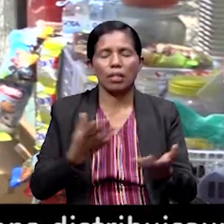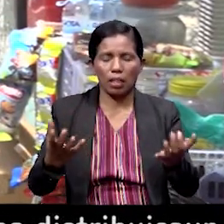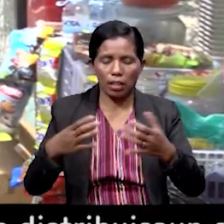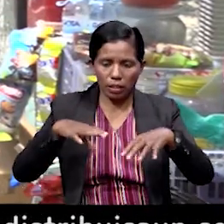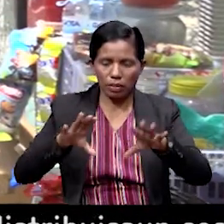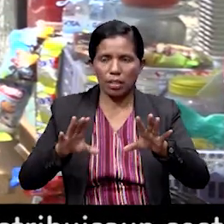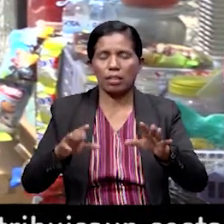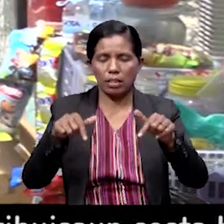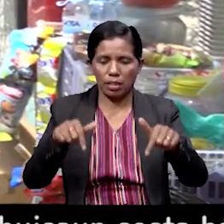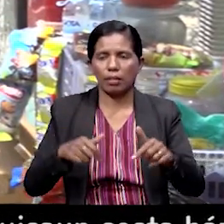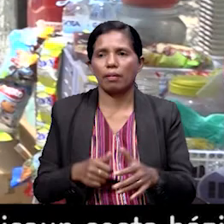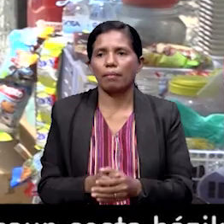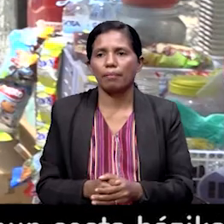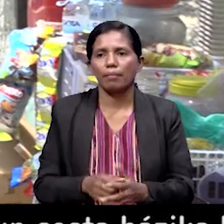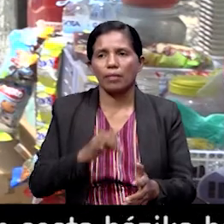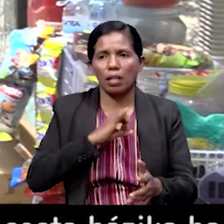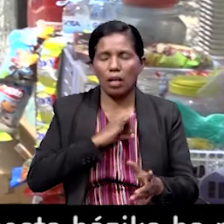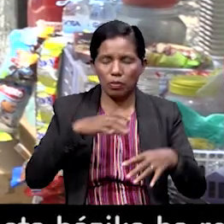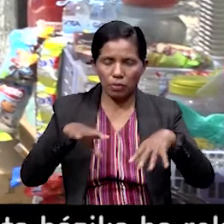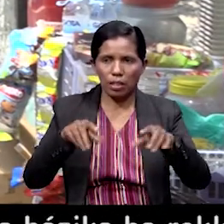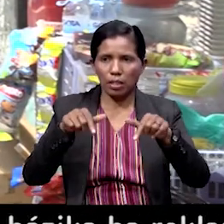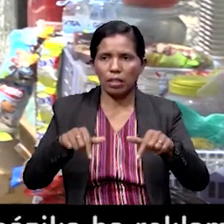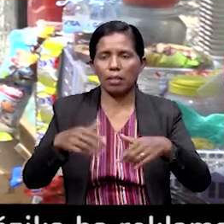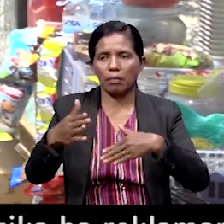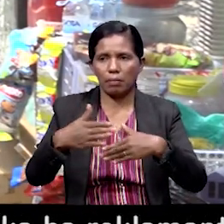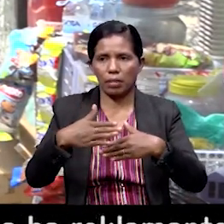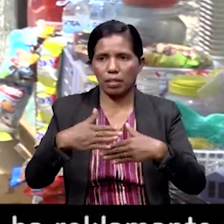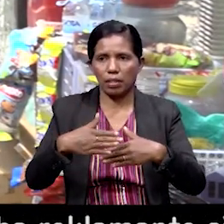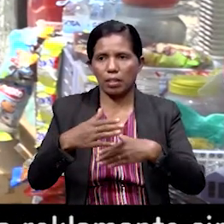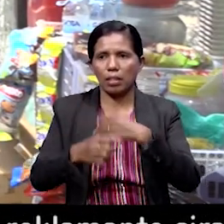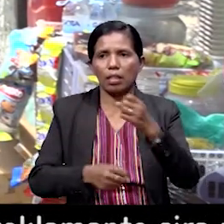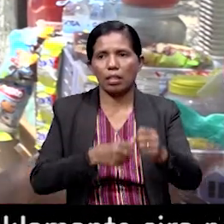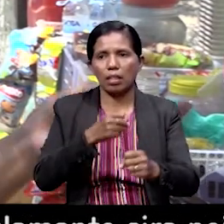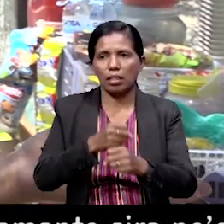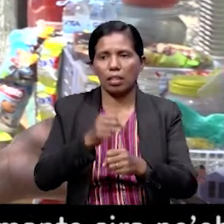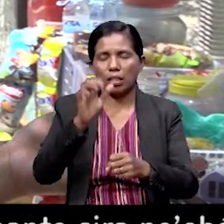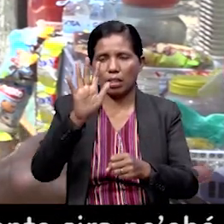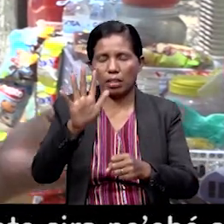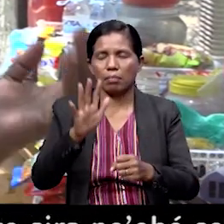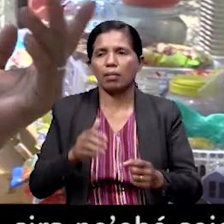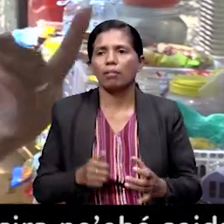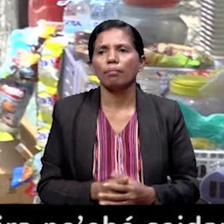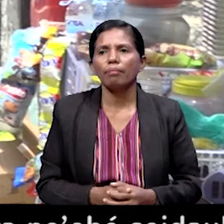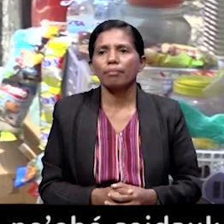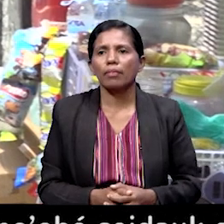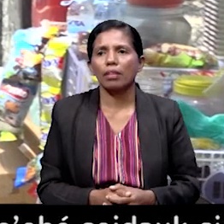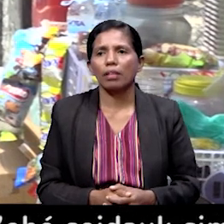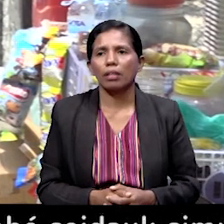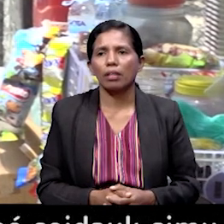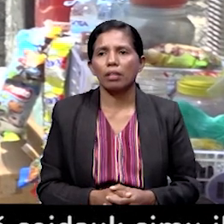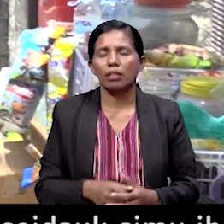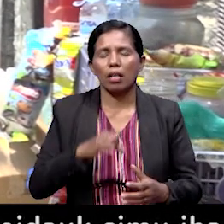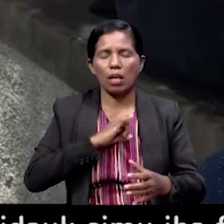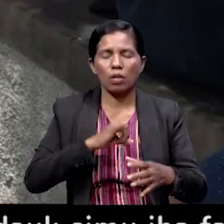mes hau fang i hane besi kona be tinang lima mes be ne ne ha fang sabdu domingo